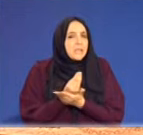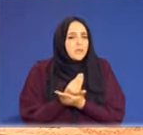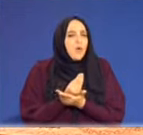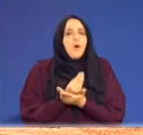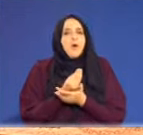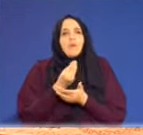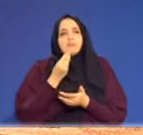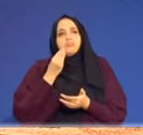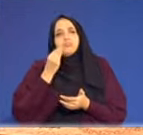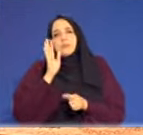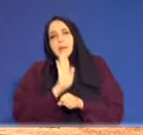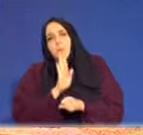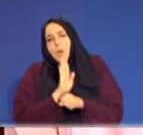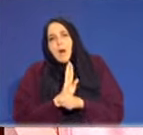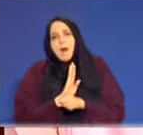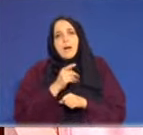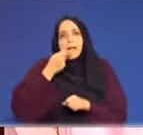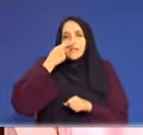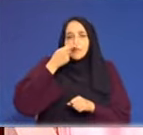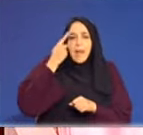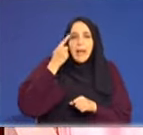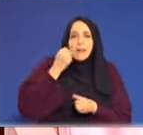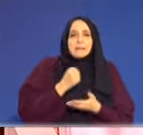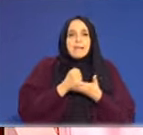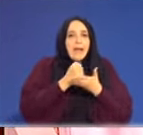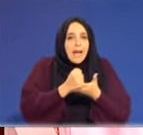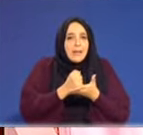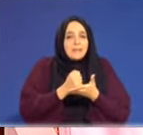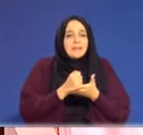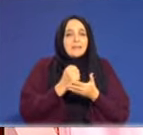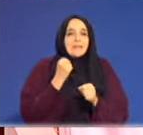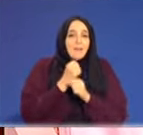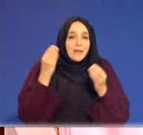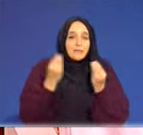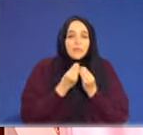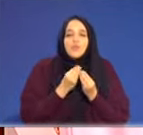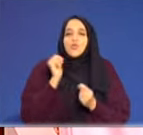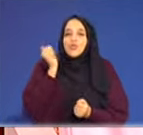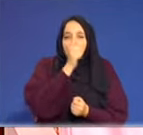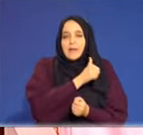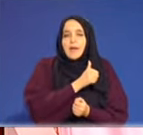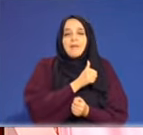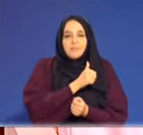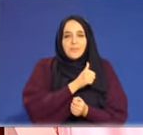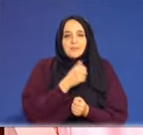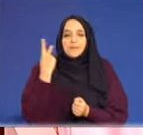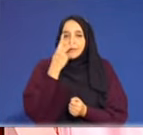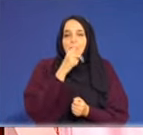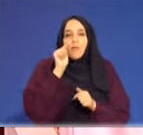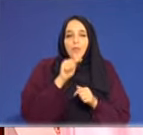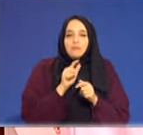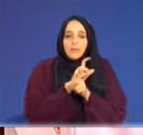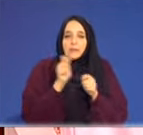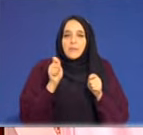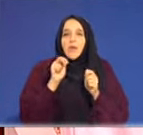والخبراء والمساعدين لرجال الصلح، الجميع معني بمراعاة